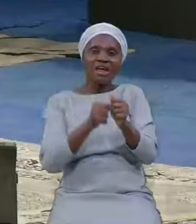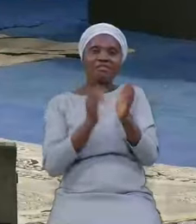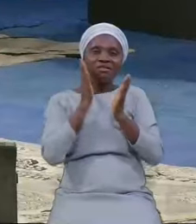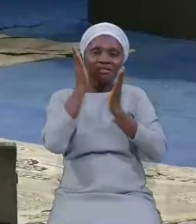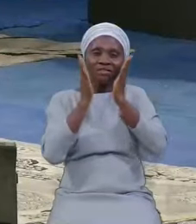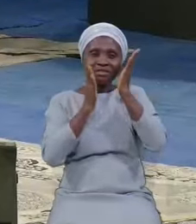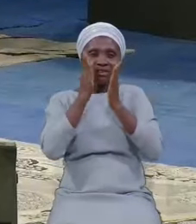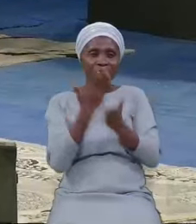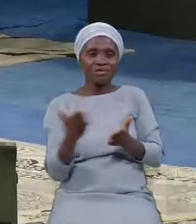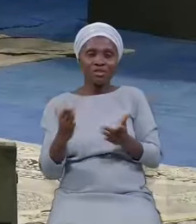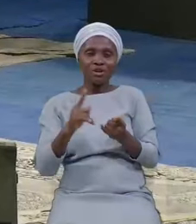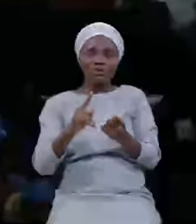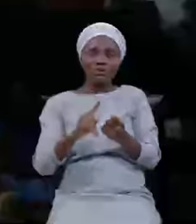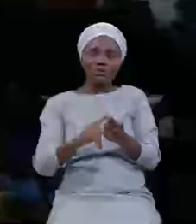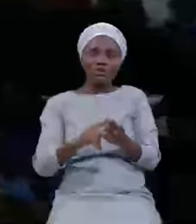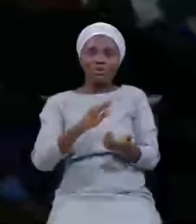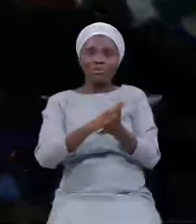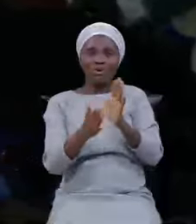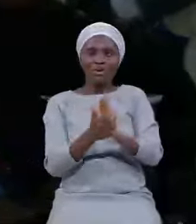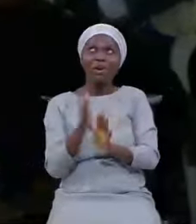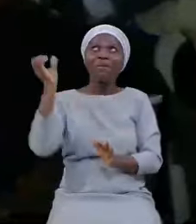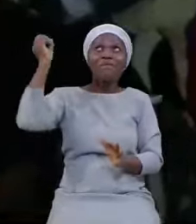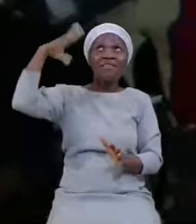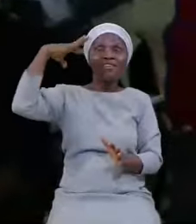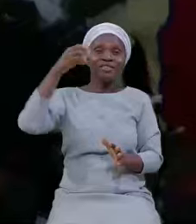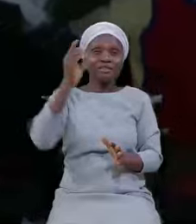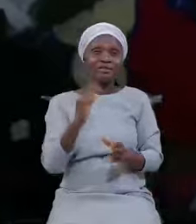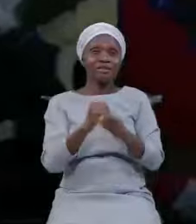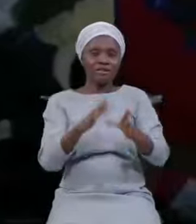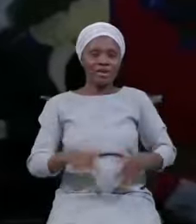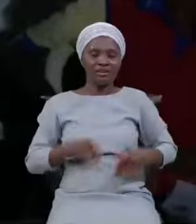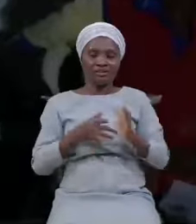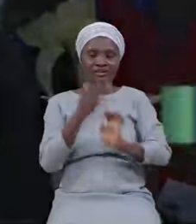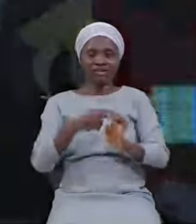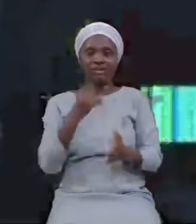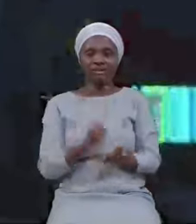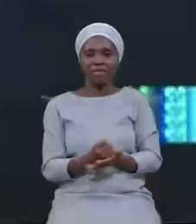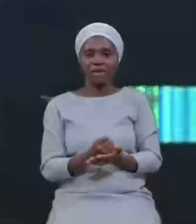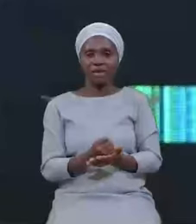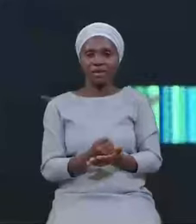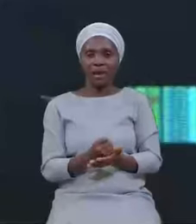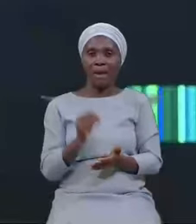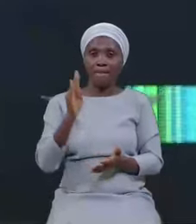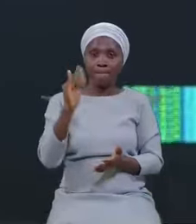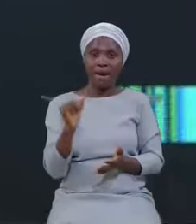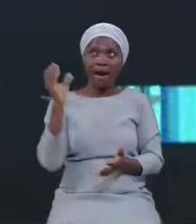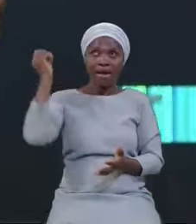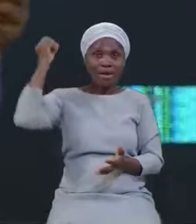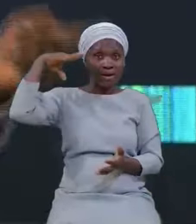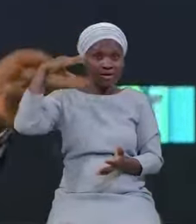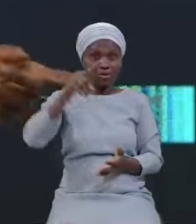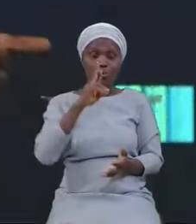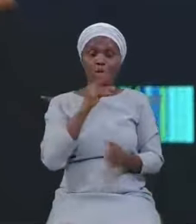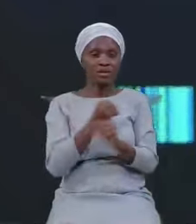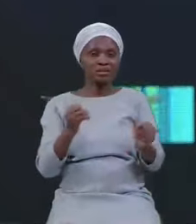grâce de Dieu dans ta vie. Car vous êtes sauvés par la grâce, cela ne vient pas de vous, c'est le